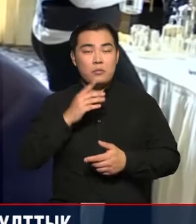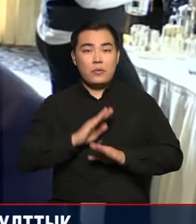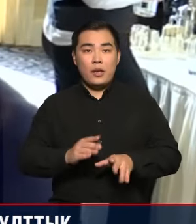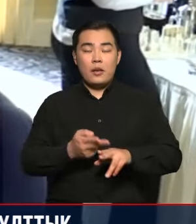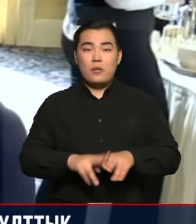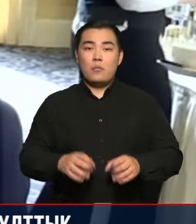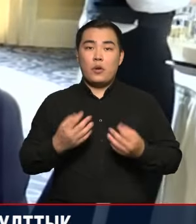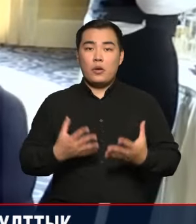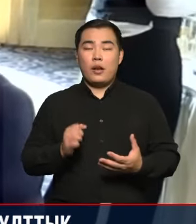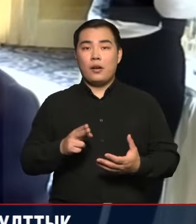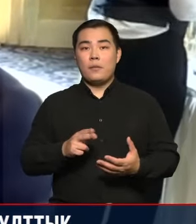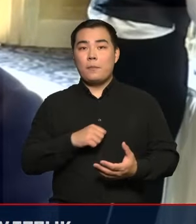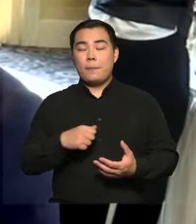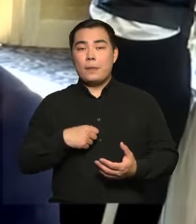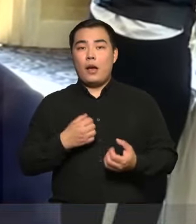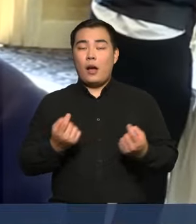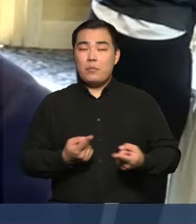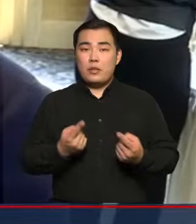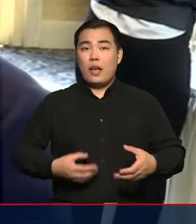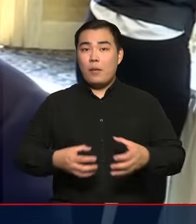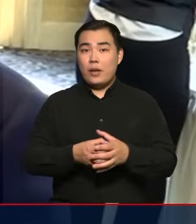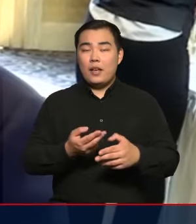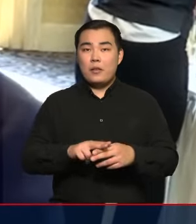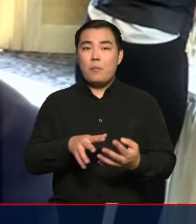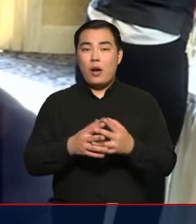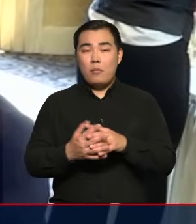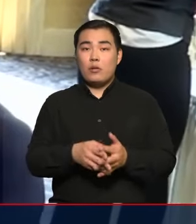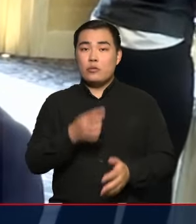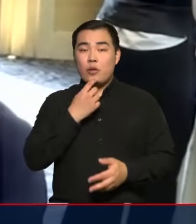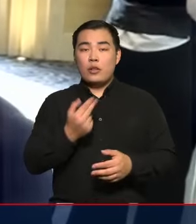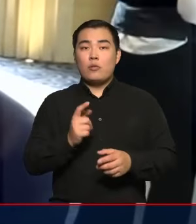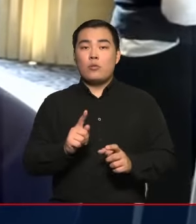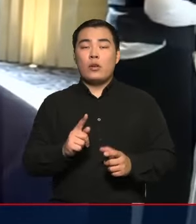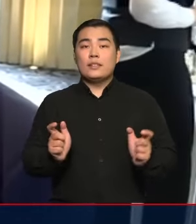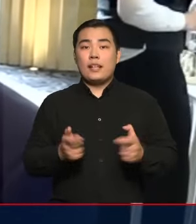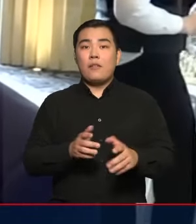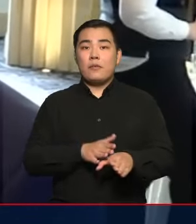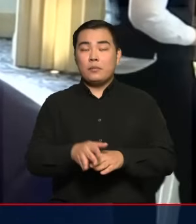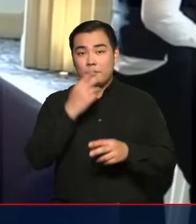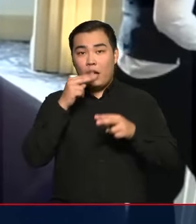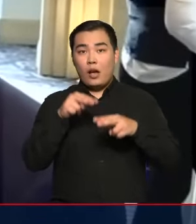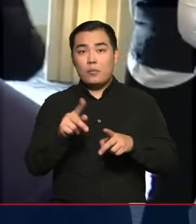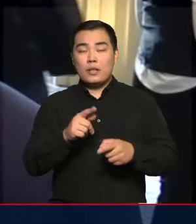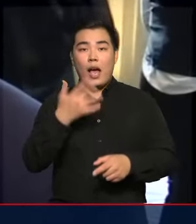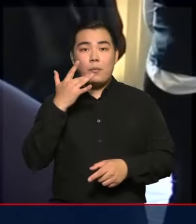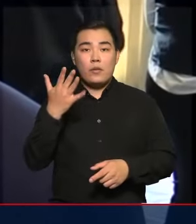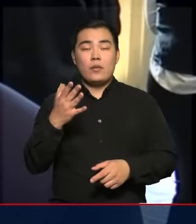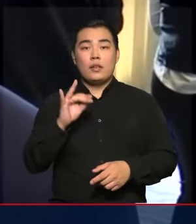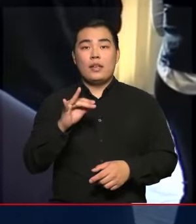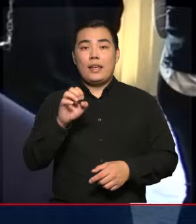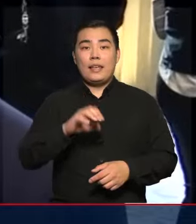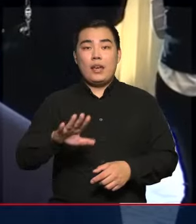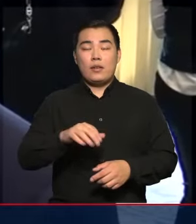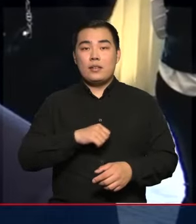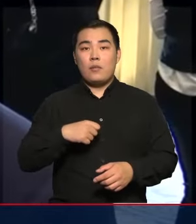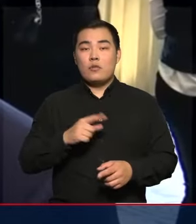тек табыс көздеген түрлі компаниялар. Онымен күресу қиын, бірақ біз санкцияның орындалуын бақылап отырған америкалық және